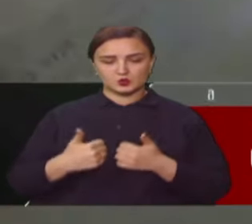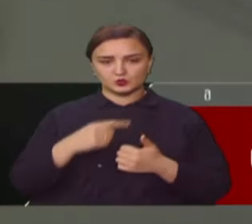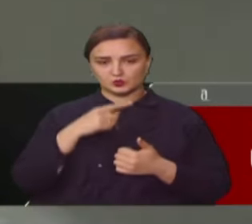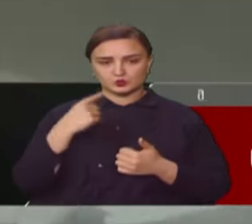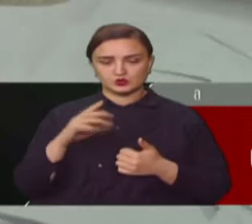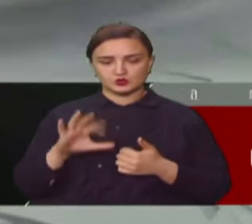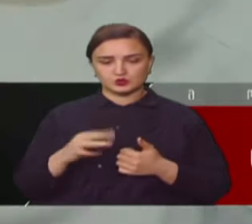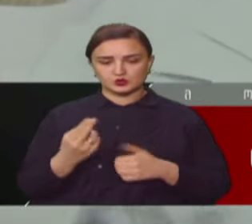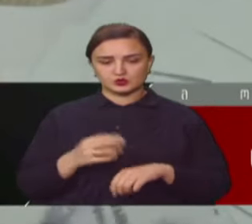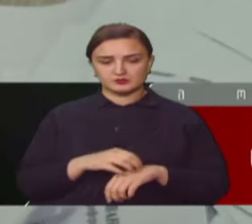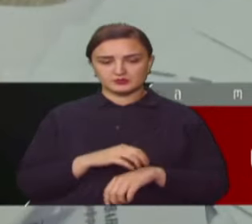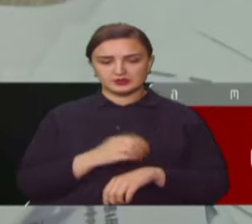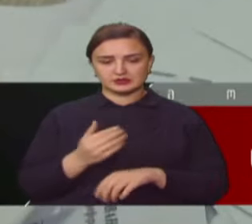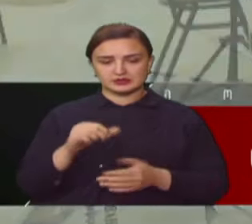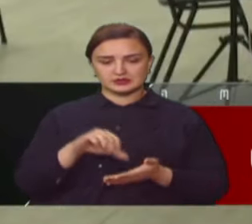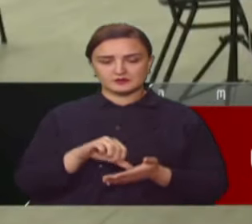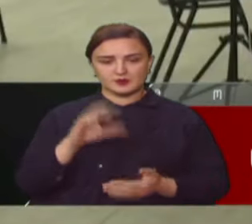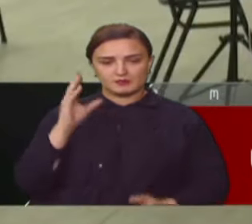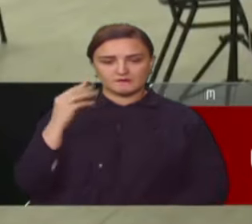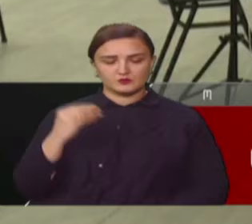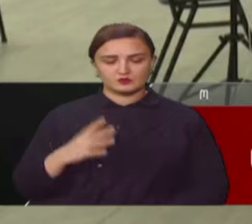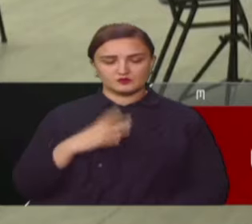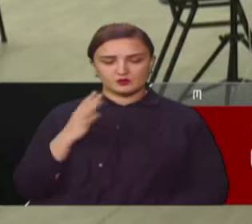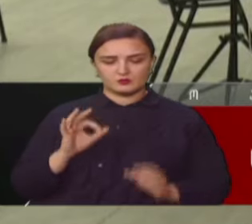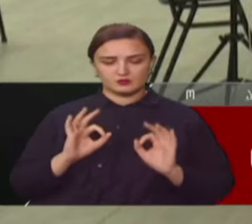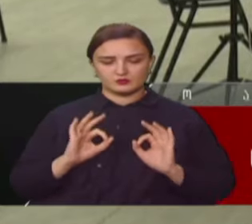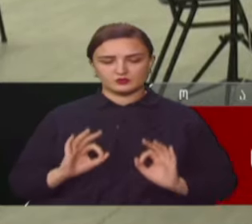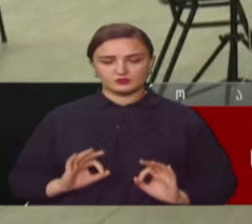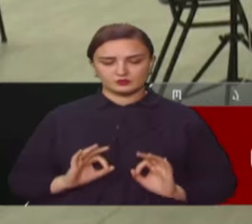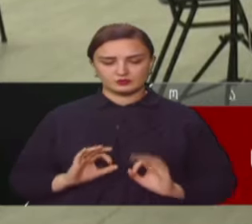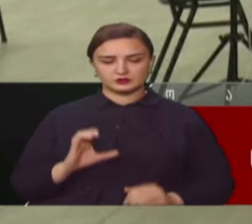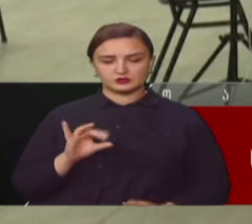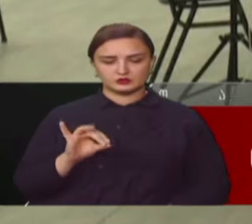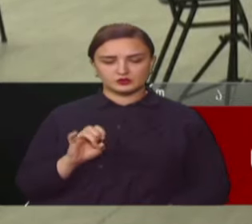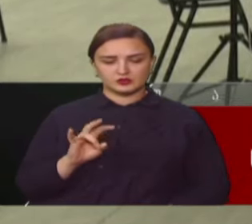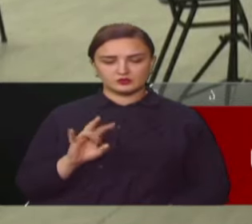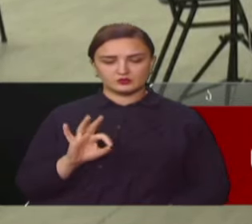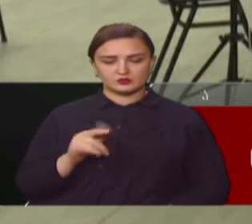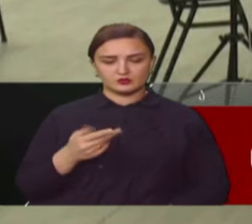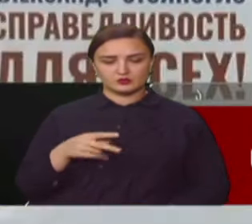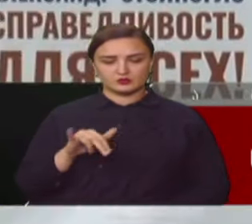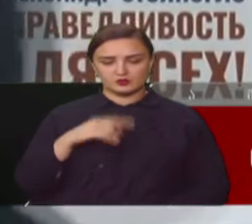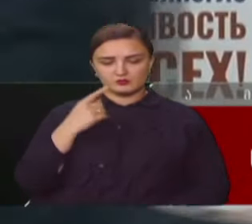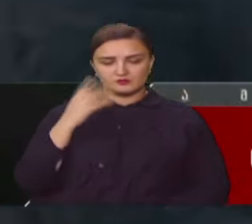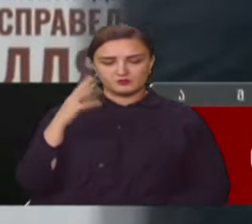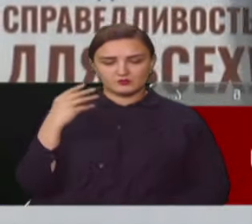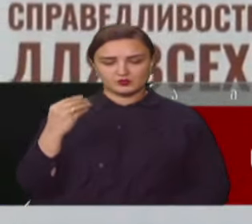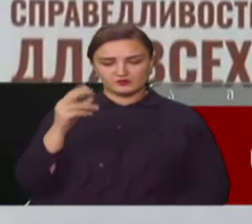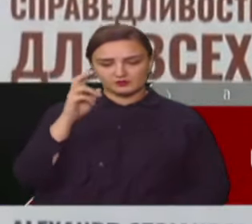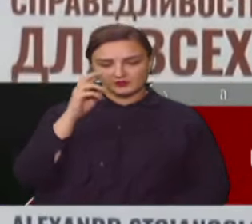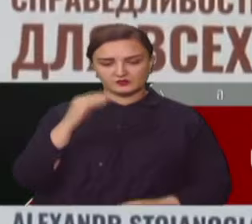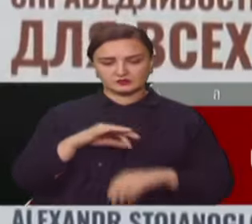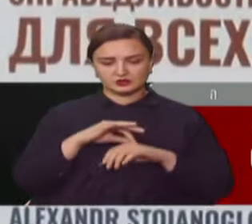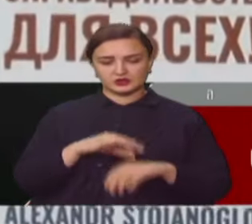pro-rusului socialisturi partii țarmomadgeneri Moldovis copilii procurori Aleksandr Stoyanoglu ambobs rom Moldovis mtavrobis mier